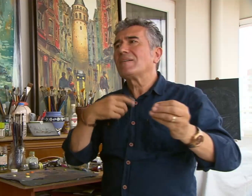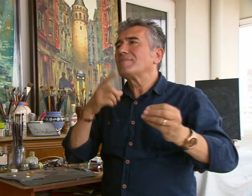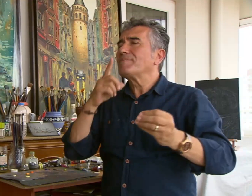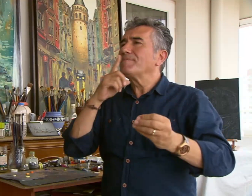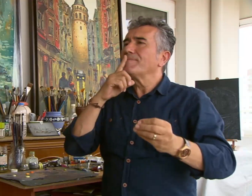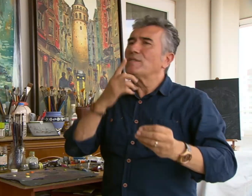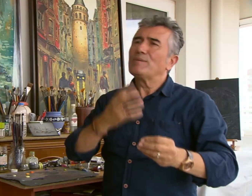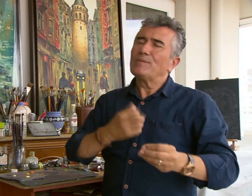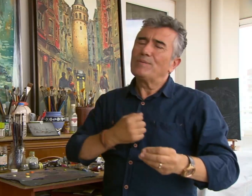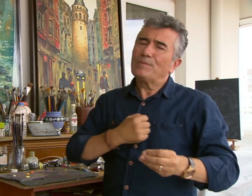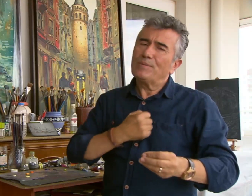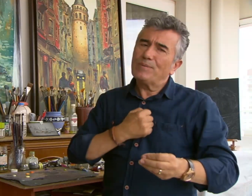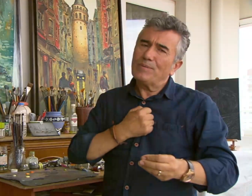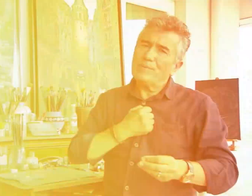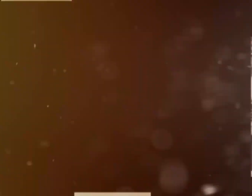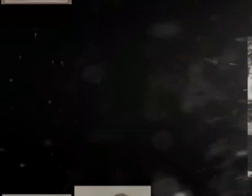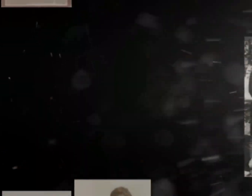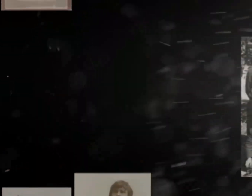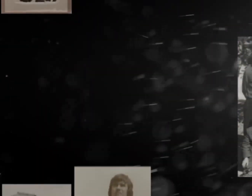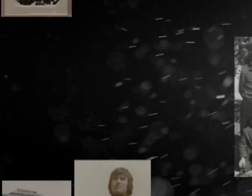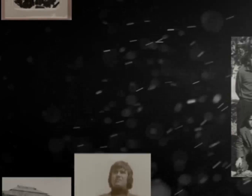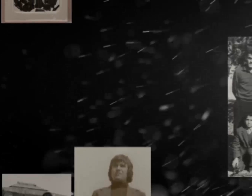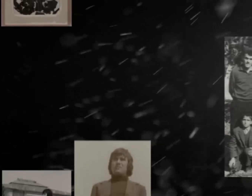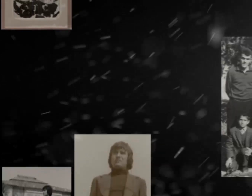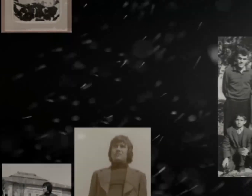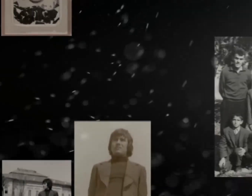beni. Çok üzüldüm.